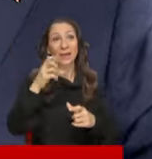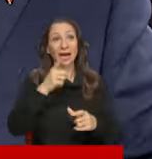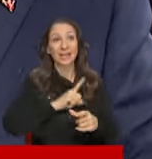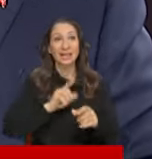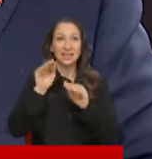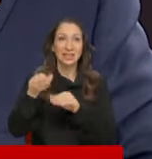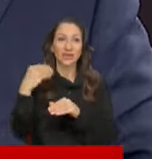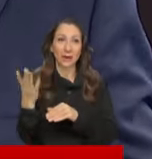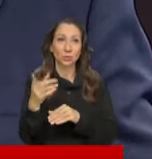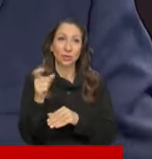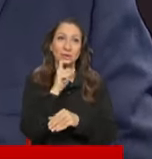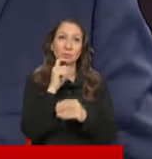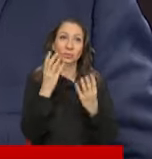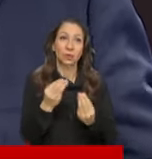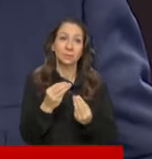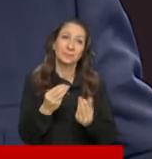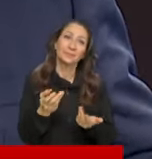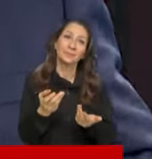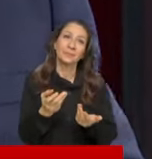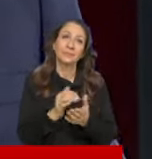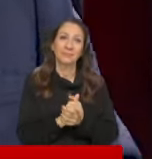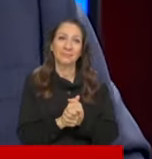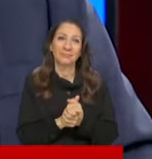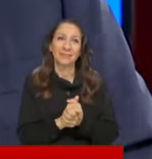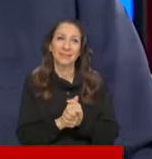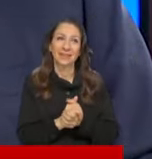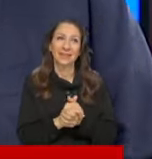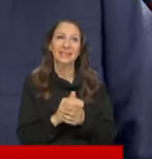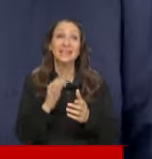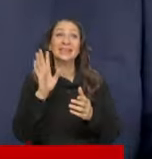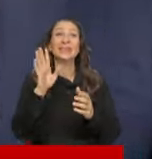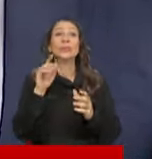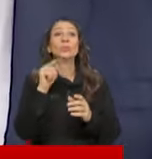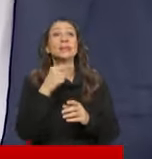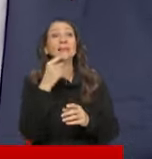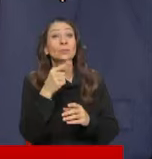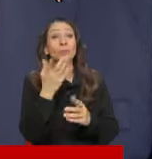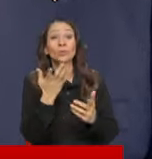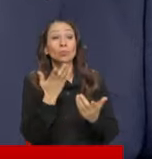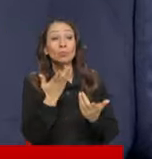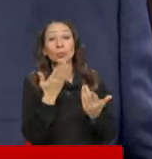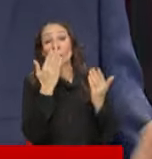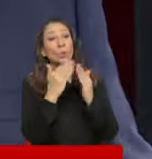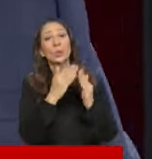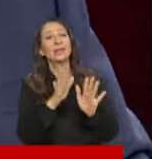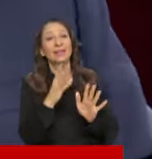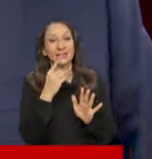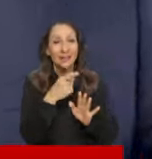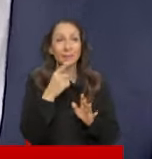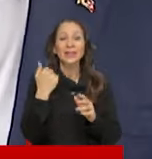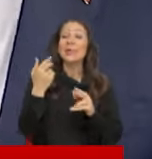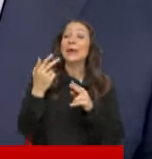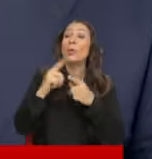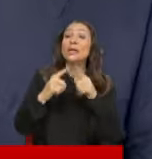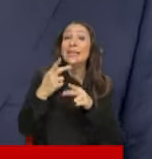adayına destek vermiş bu yanlış olacak şimdi Eee tekrar siyaset denler ki bu ne periz ne lanat yine siyaset deneyiminiz de